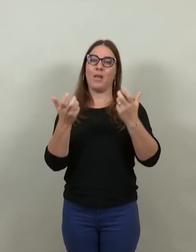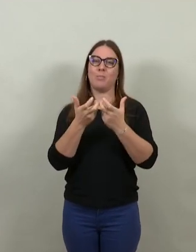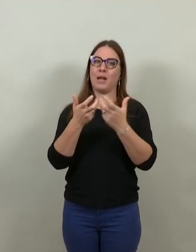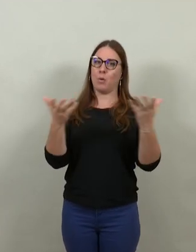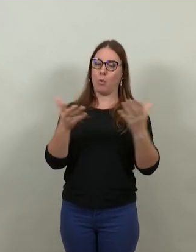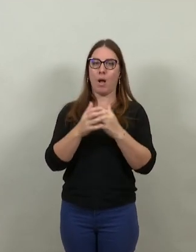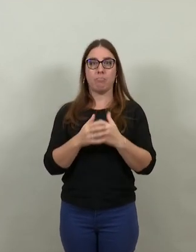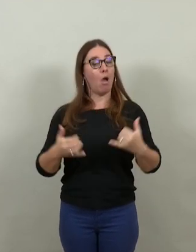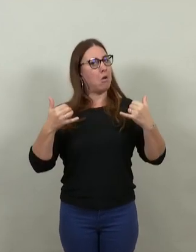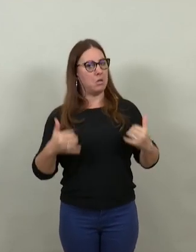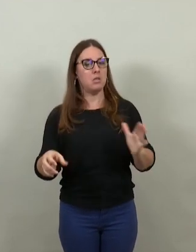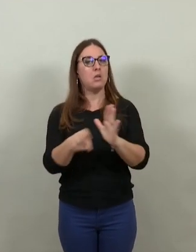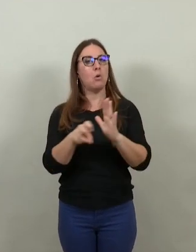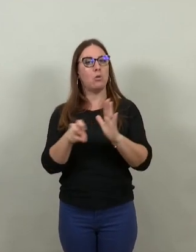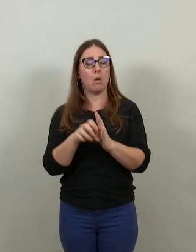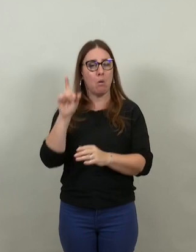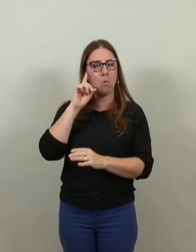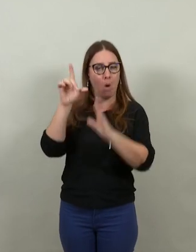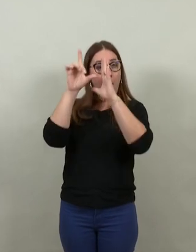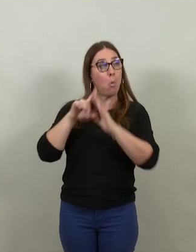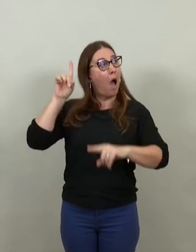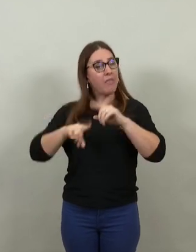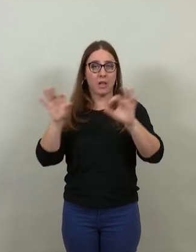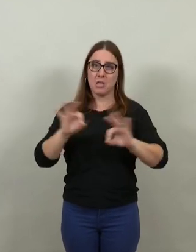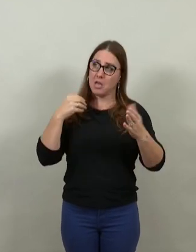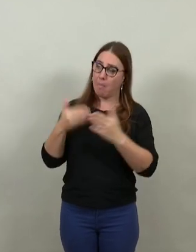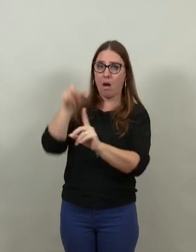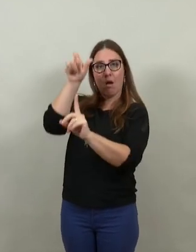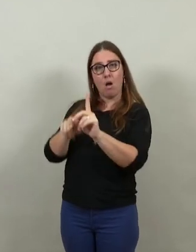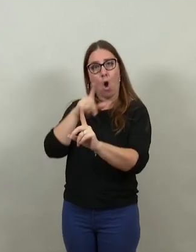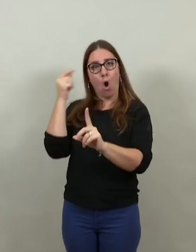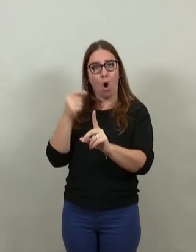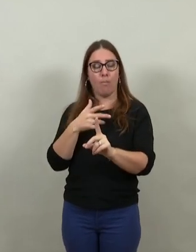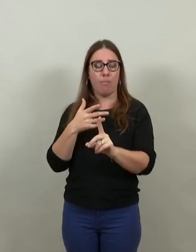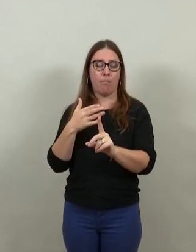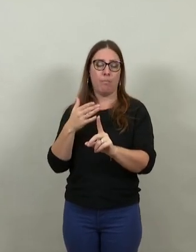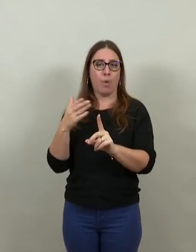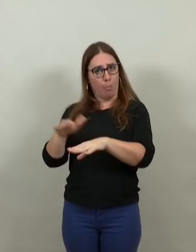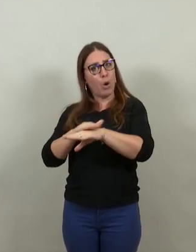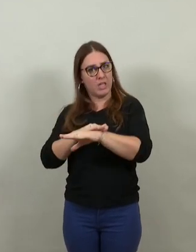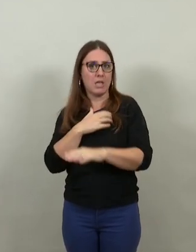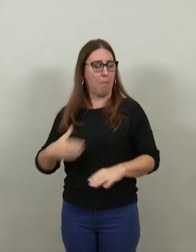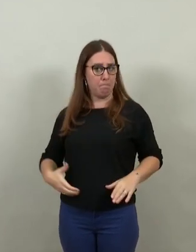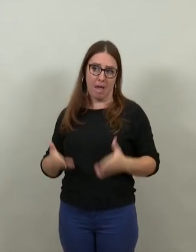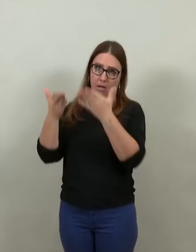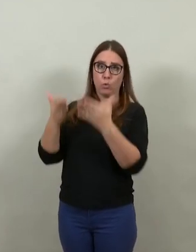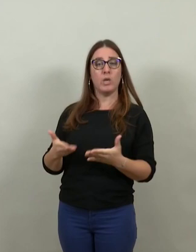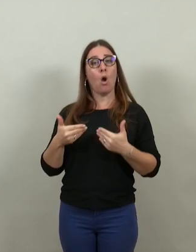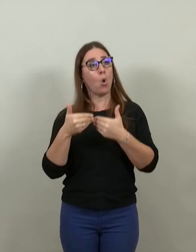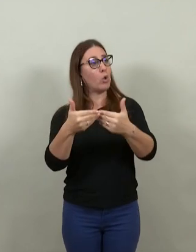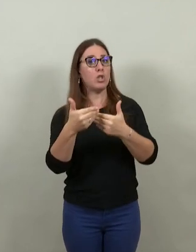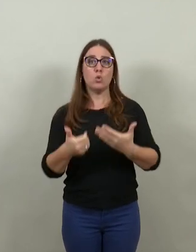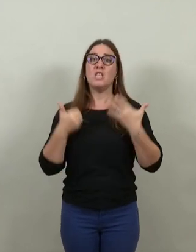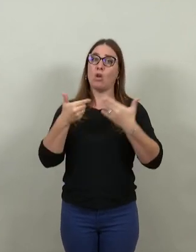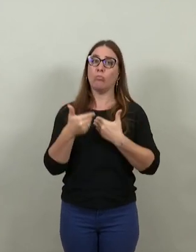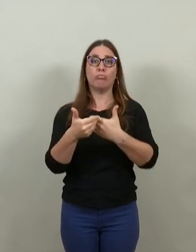par ici à Grenoble parce qu'aucune loi ne l'interdit un homme politique le maire de la ville pour poursuivre tranquillement son mandat alors qu'il a été